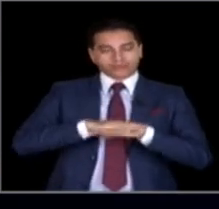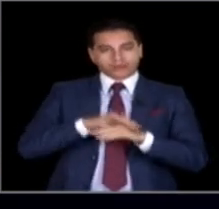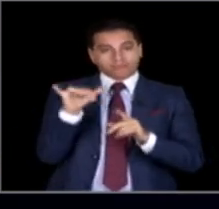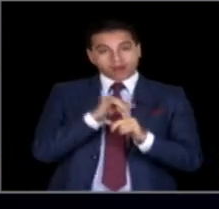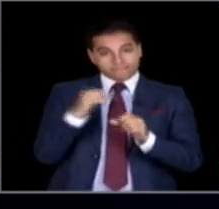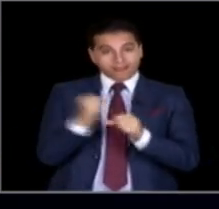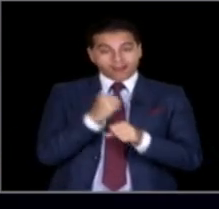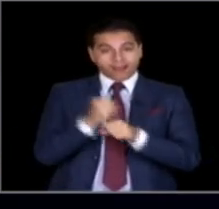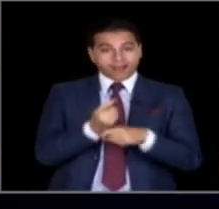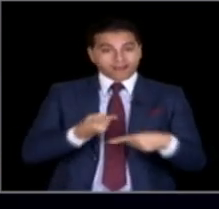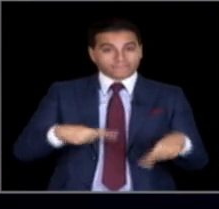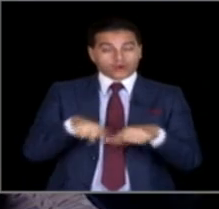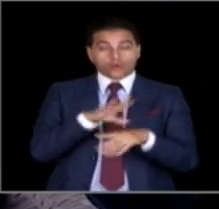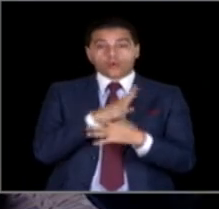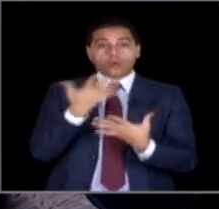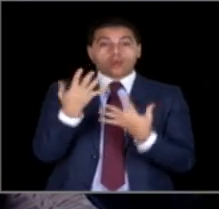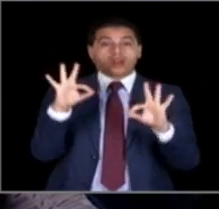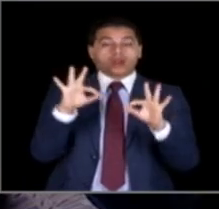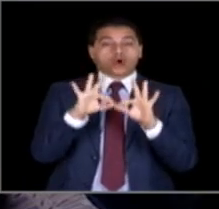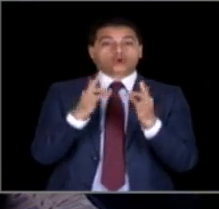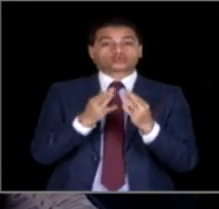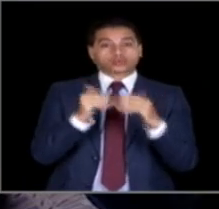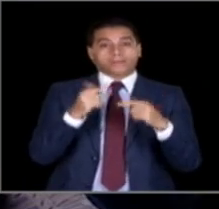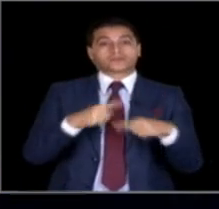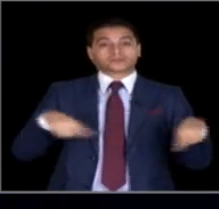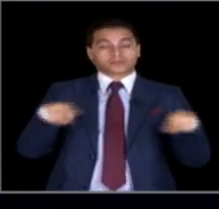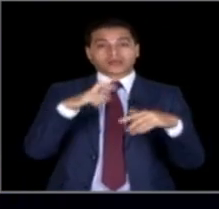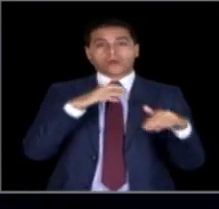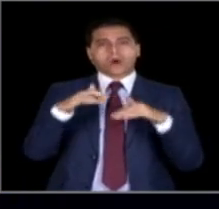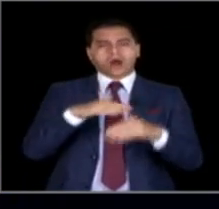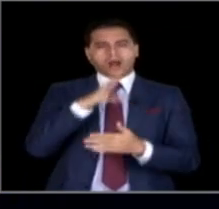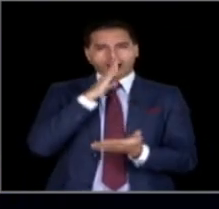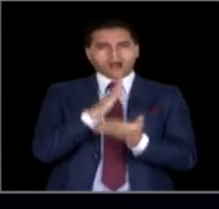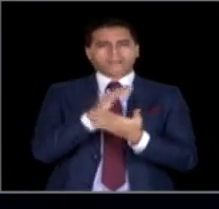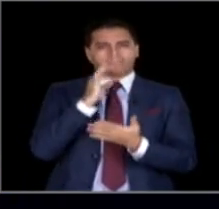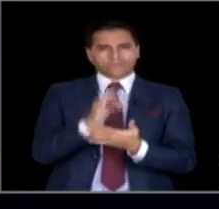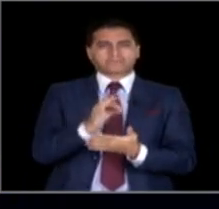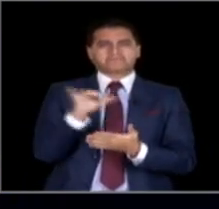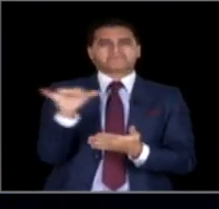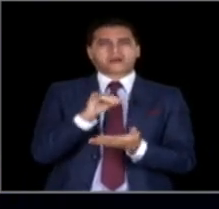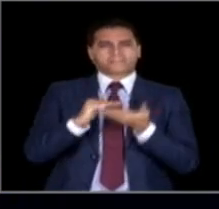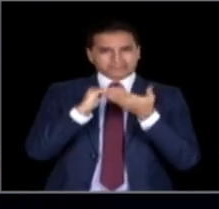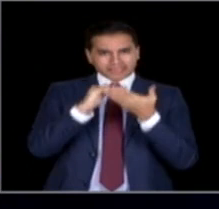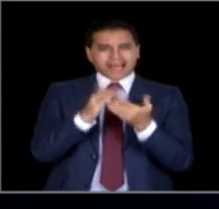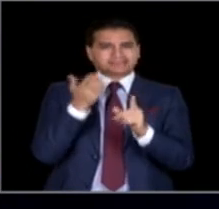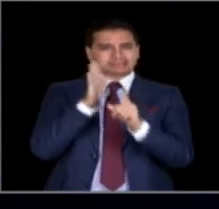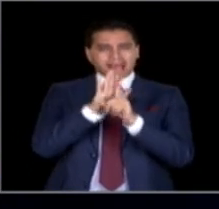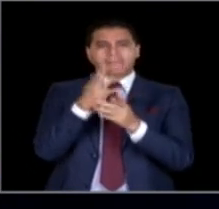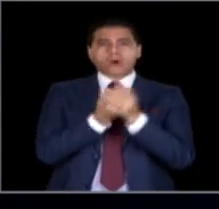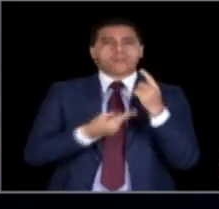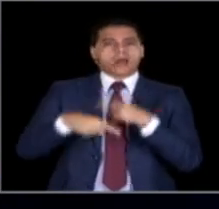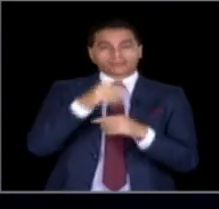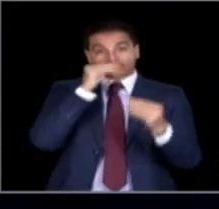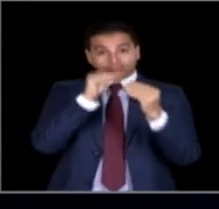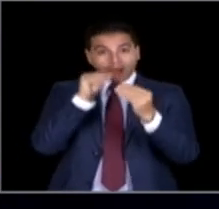الهام واللي بيمس كل أسرة مصرية. إحنا أكيد محتاجين نساند ونساعد ولادنا، نتعرف عليهم عن